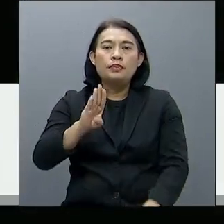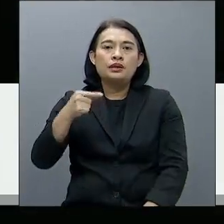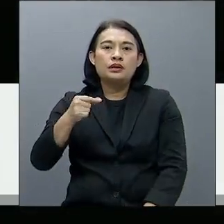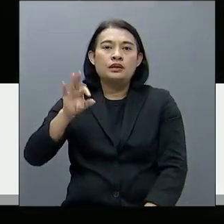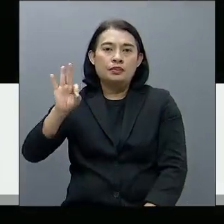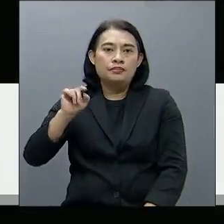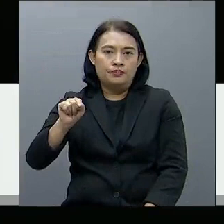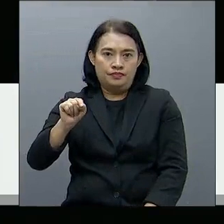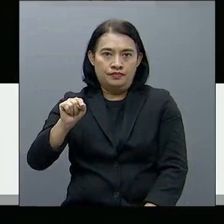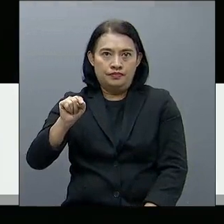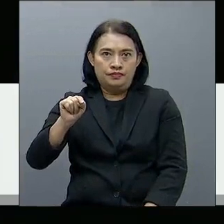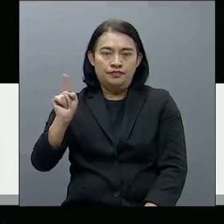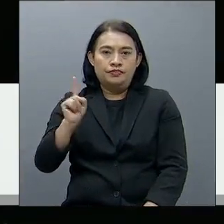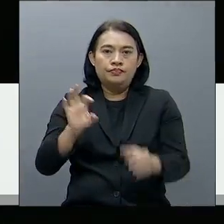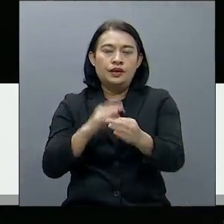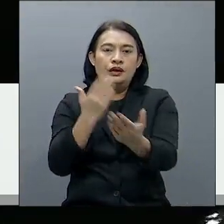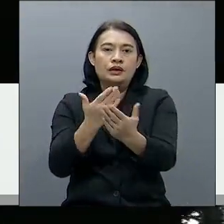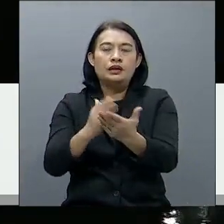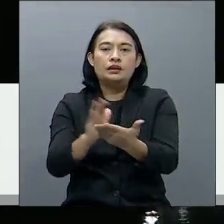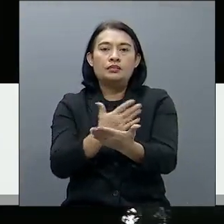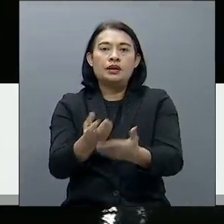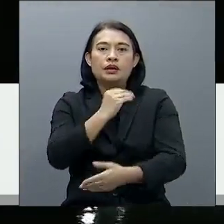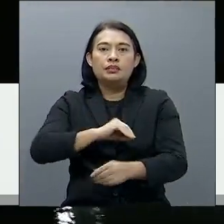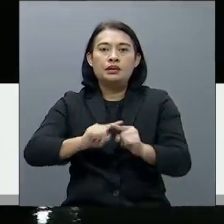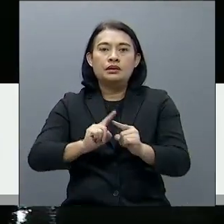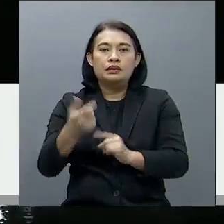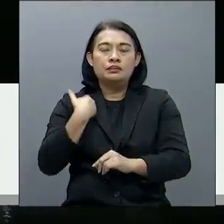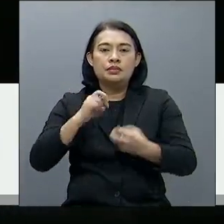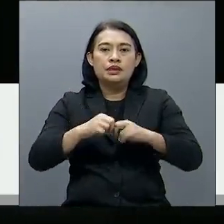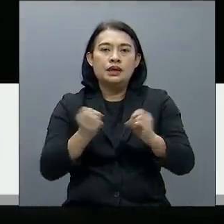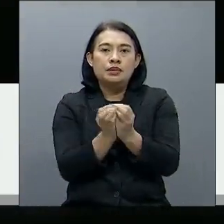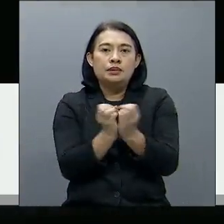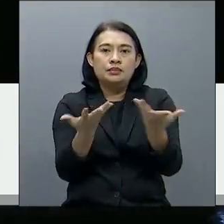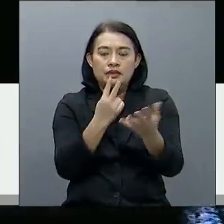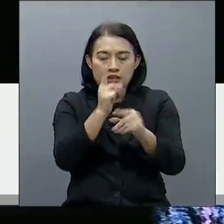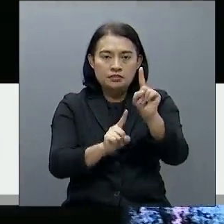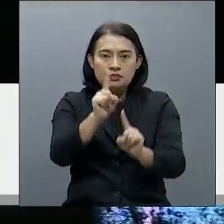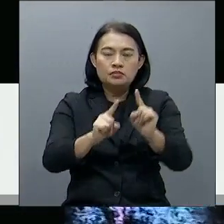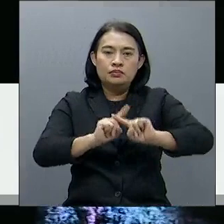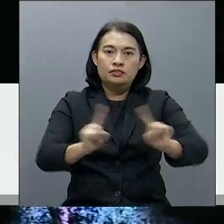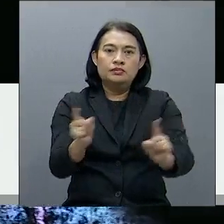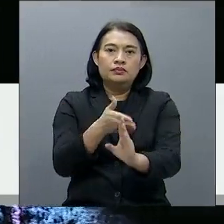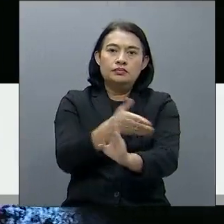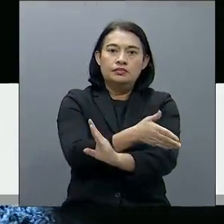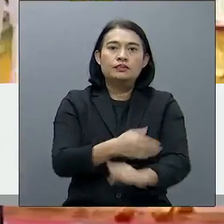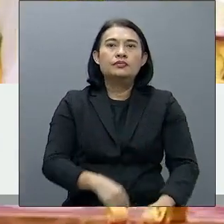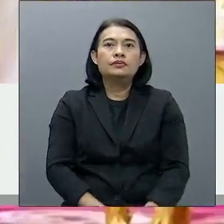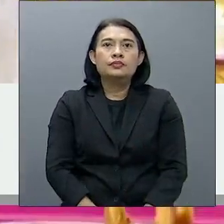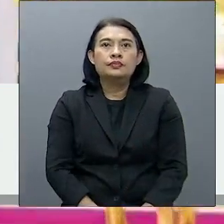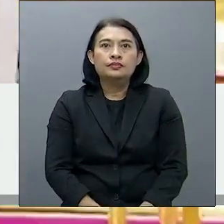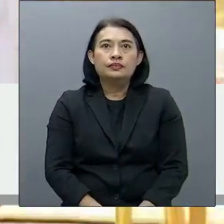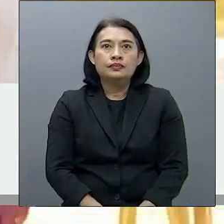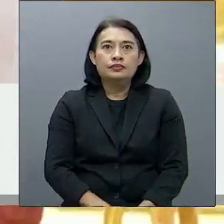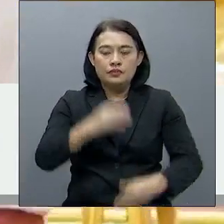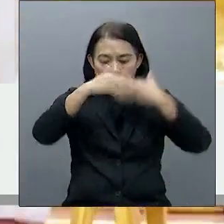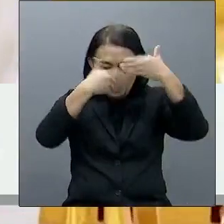ยังคงได้รับการปันผลกำไรไม่มีผลกระทบเท่ากับที่ประเมินเอาไว้กันก่อนหน้านี้การดำเนินกิจกรรม